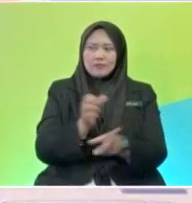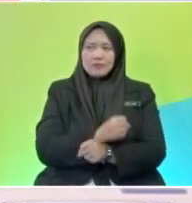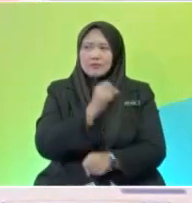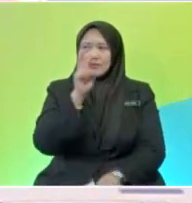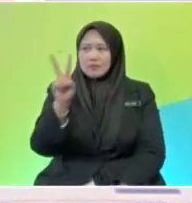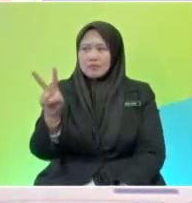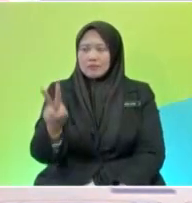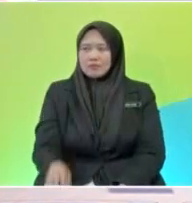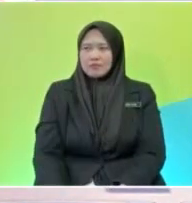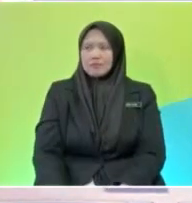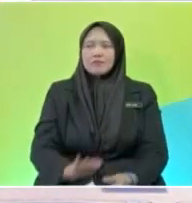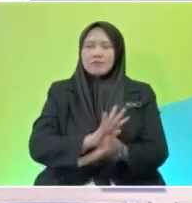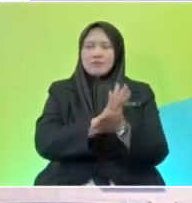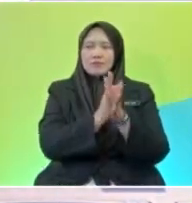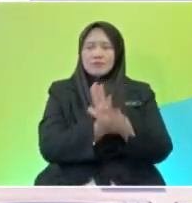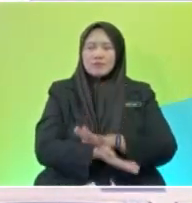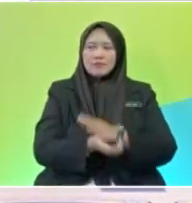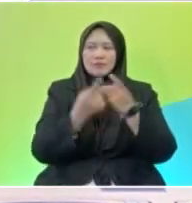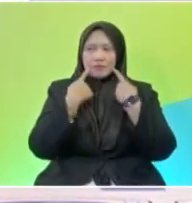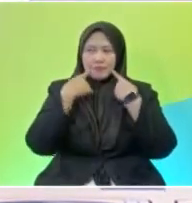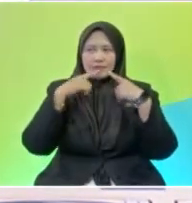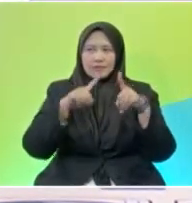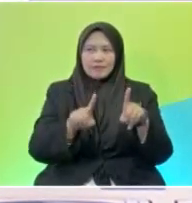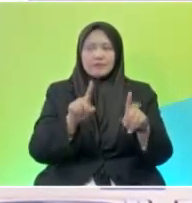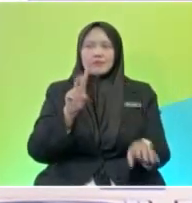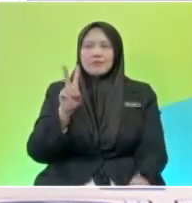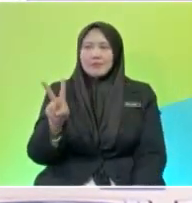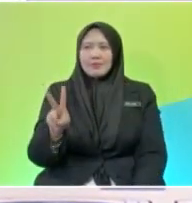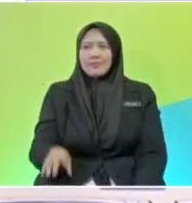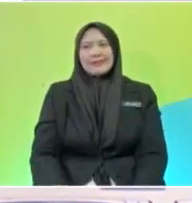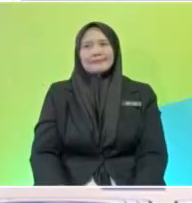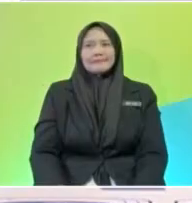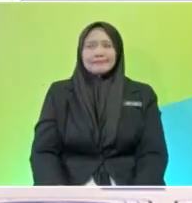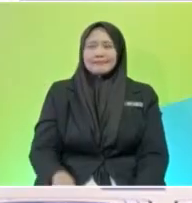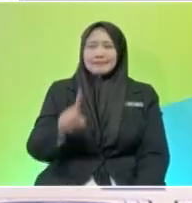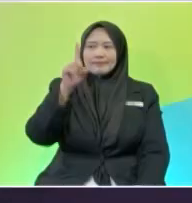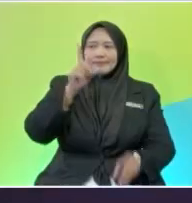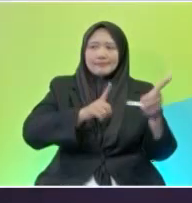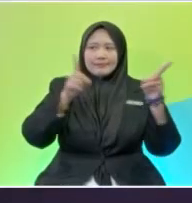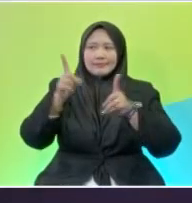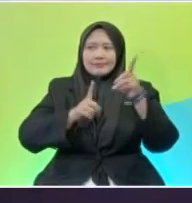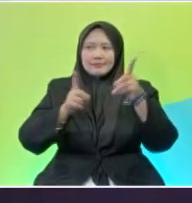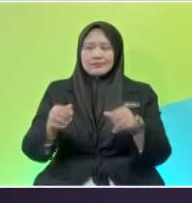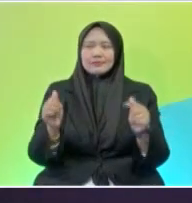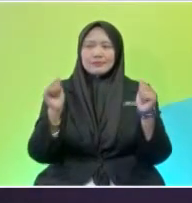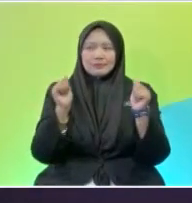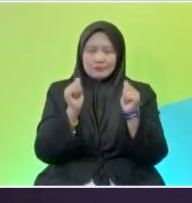jadi Jawabannya dua satu bintang juga untuk adik saya tanya